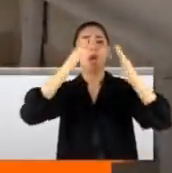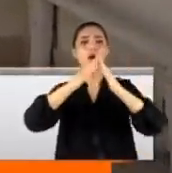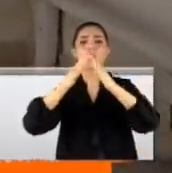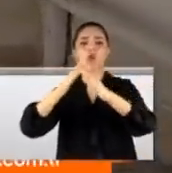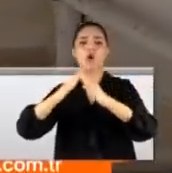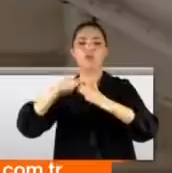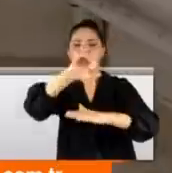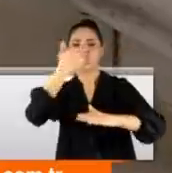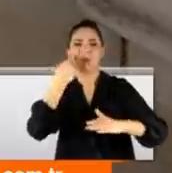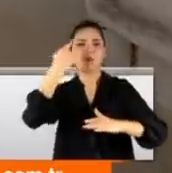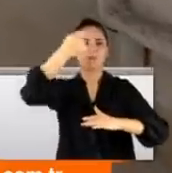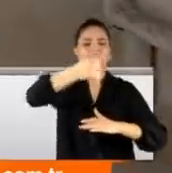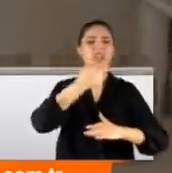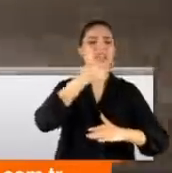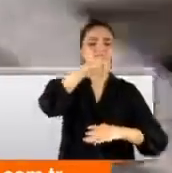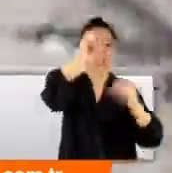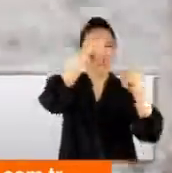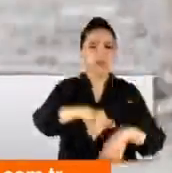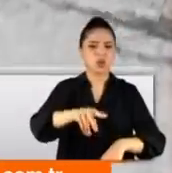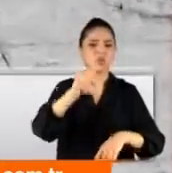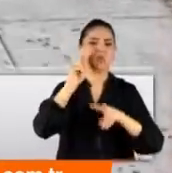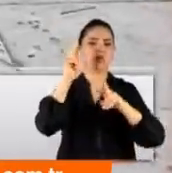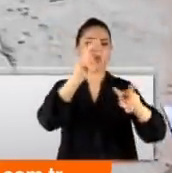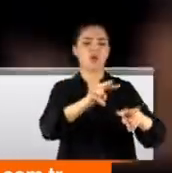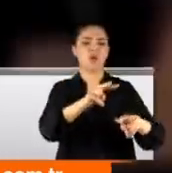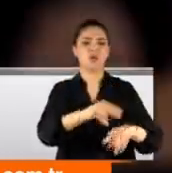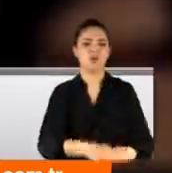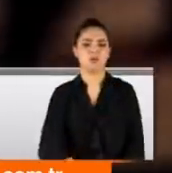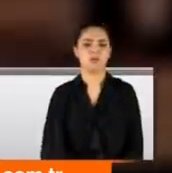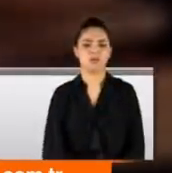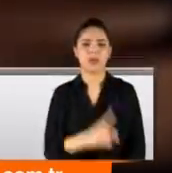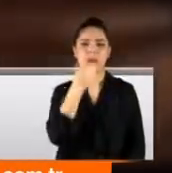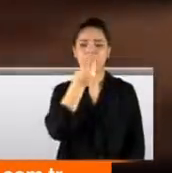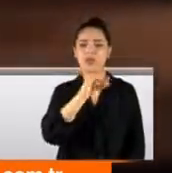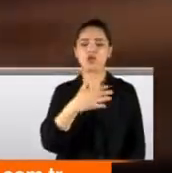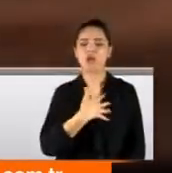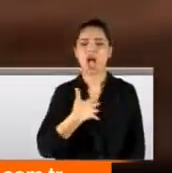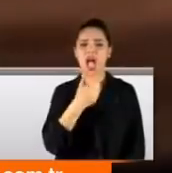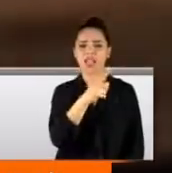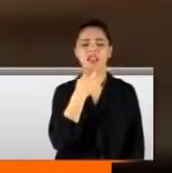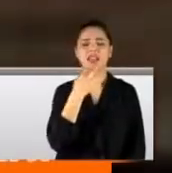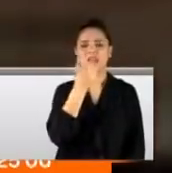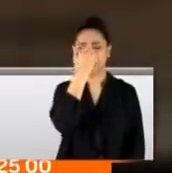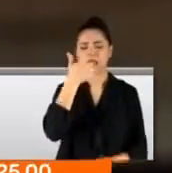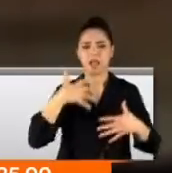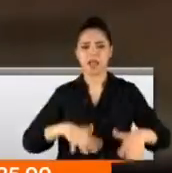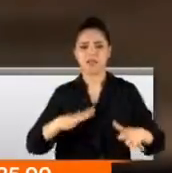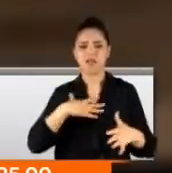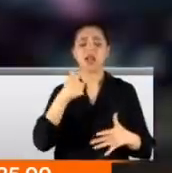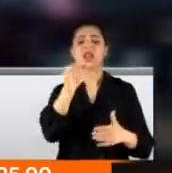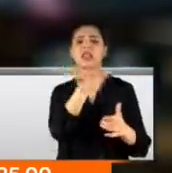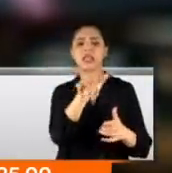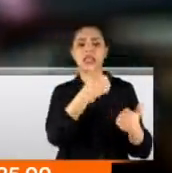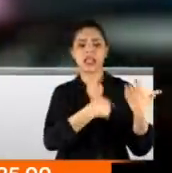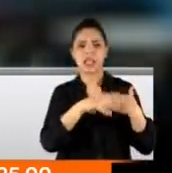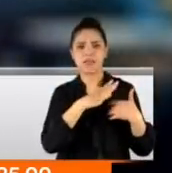cama koştuklarında kadını işte burada yerde yatarken gördü. Bir çocuk annesi kadın kanlar içindeydi. Yanında da sevgilisi